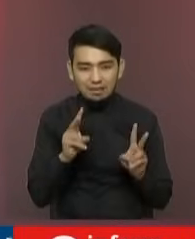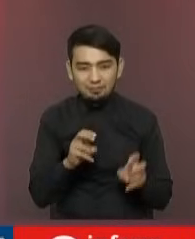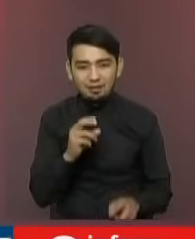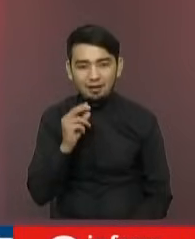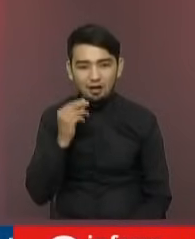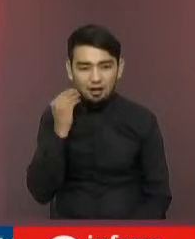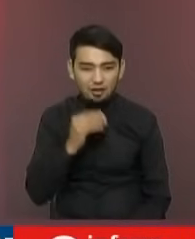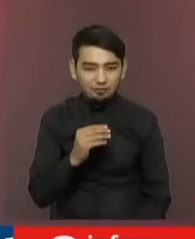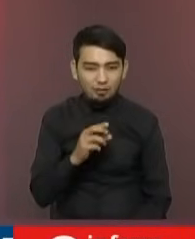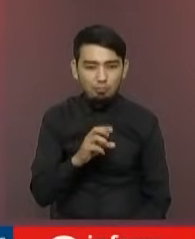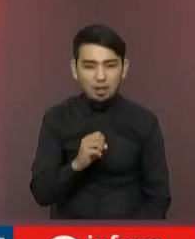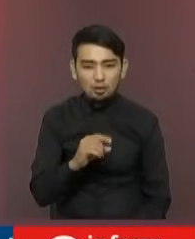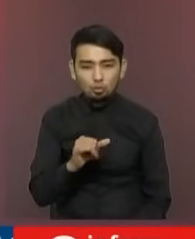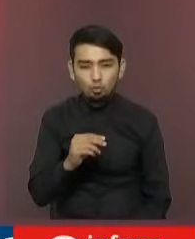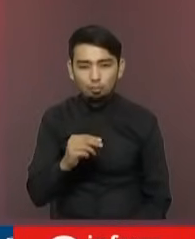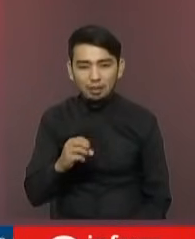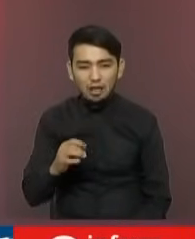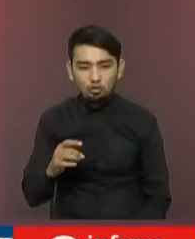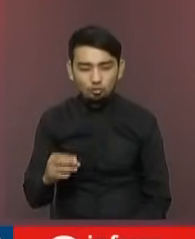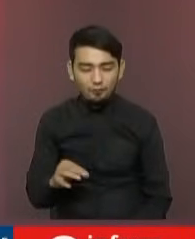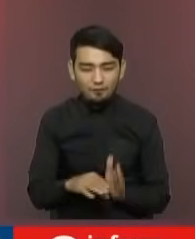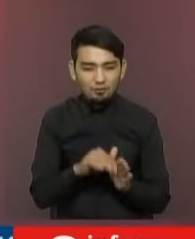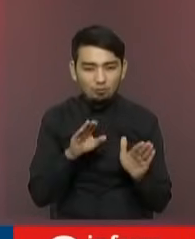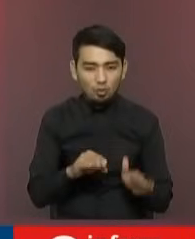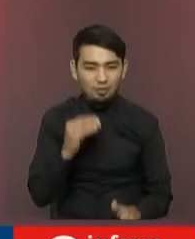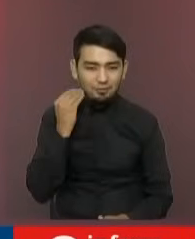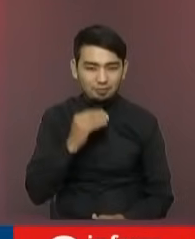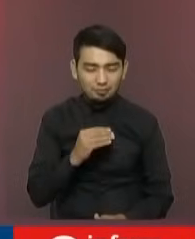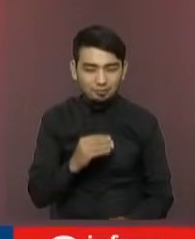от Национальной лиги потребителей Казахстана. Выбирайте только безупречные продукты.